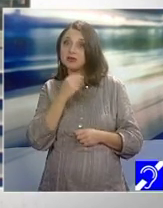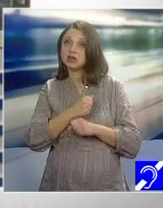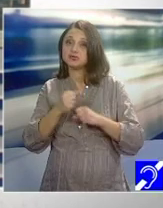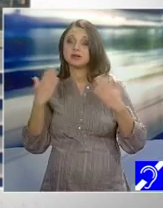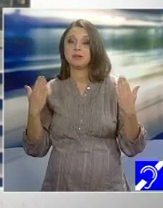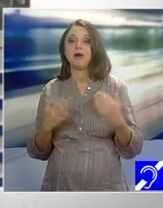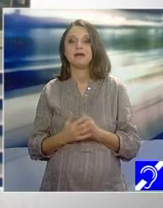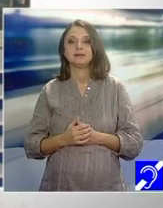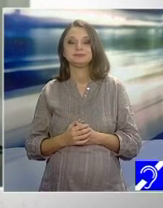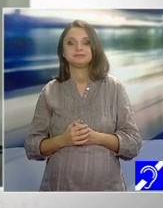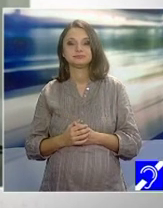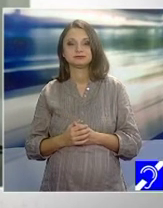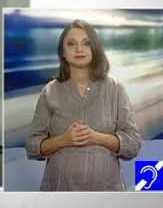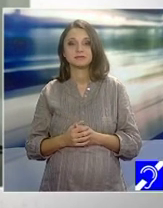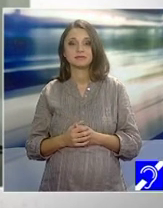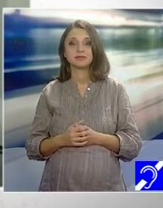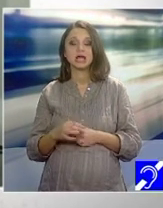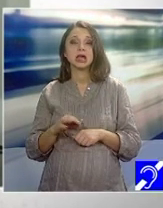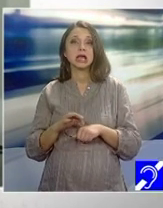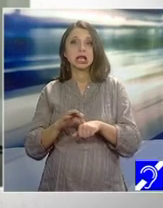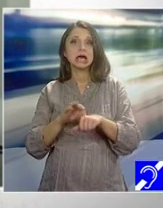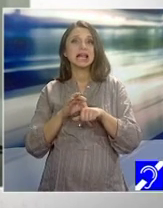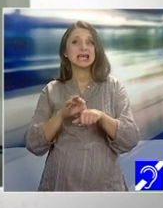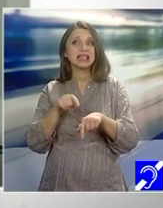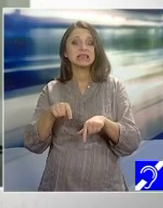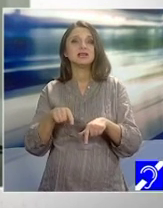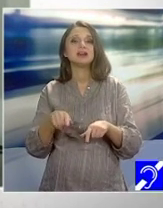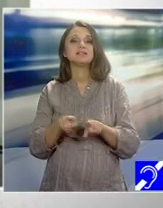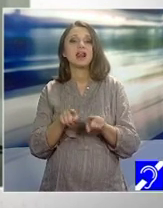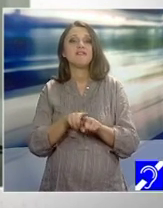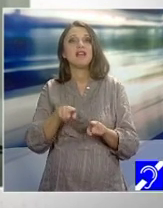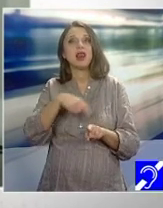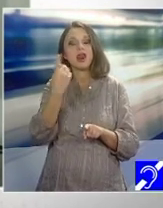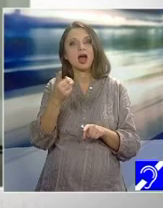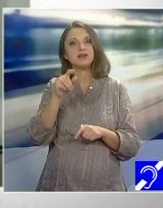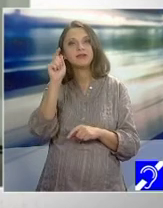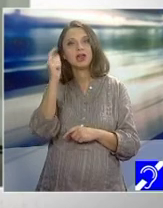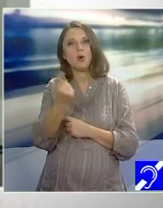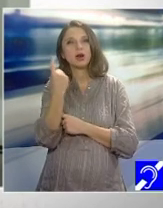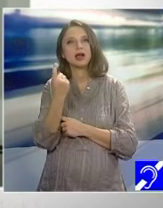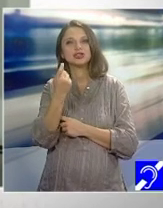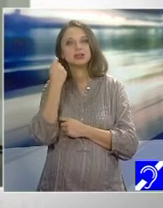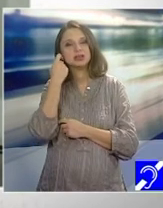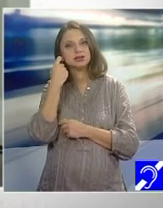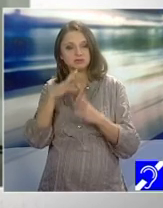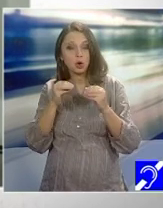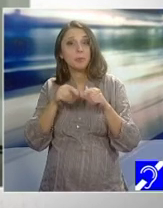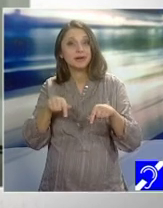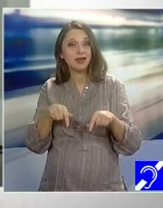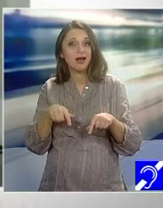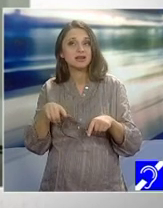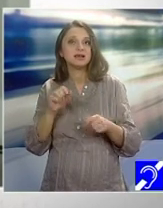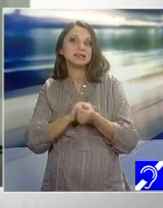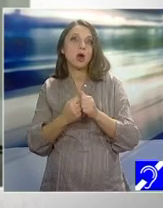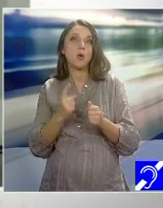al turiștilor pentru nevăzători se regăsește în alte orașe din țară? Ați reușit să aduceți la Cluj-Napoca în premieră acest